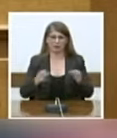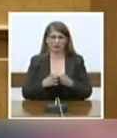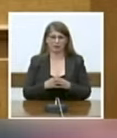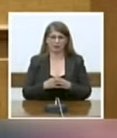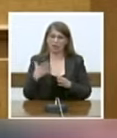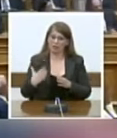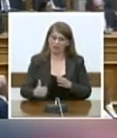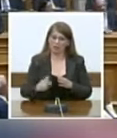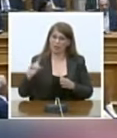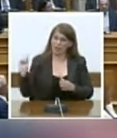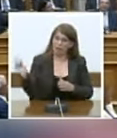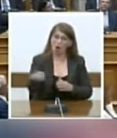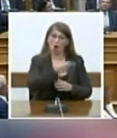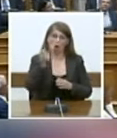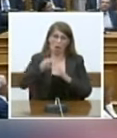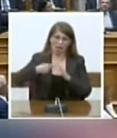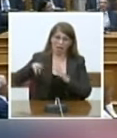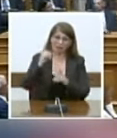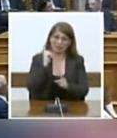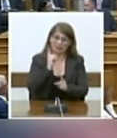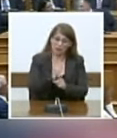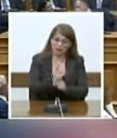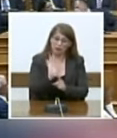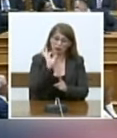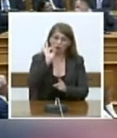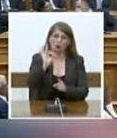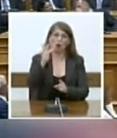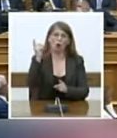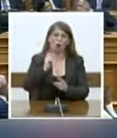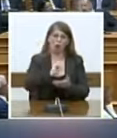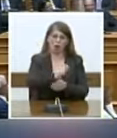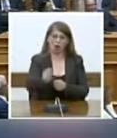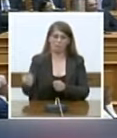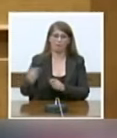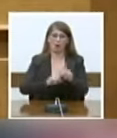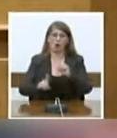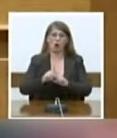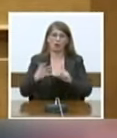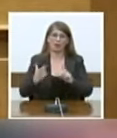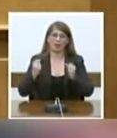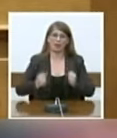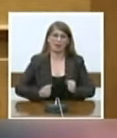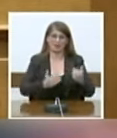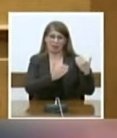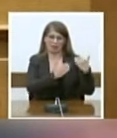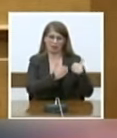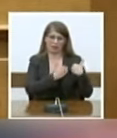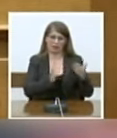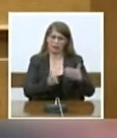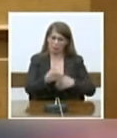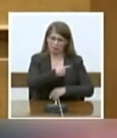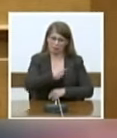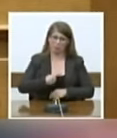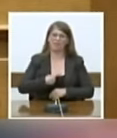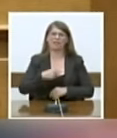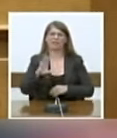κατρούγκαλου. Όσοι από τους συνταξιούχους εργάζονται δεν θα βλέπουν τη σύνταξή τους μειωμένη κατά 30%. Παράλληλα, ο Πρωθυπουργός έκανε ανακοινώσεις τόσο για τους εργαζόμενους